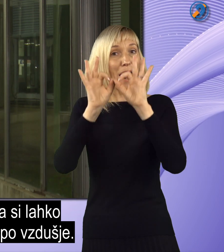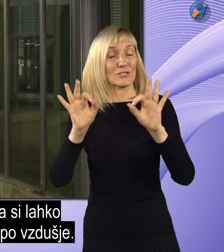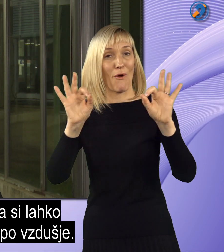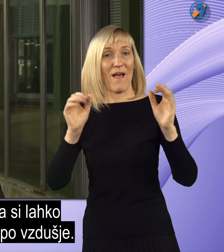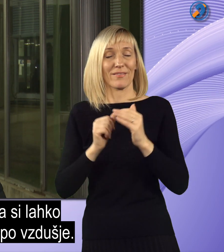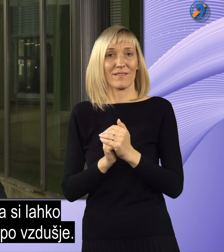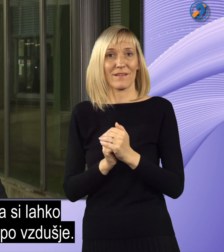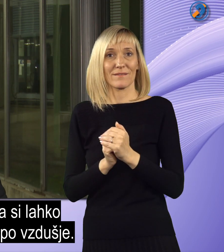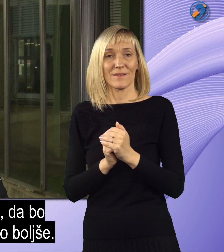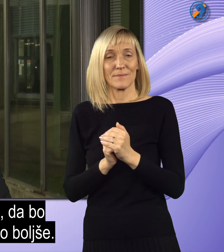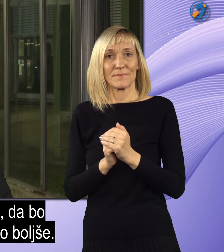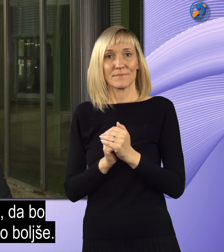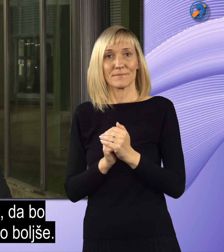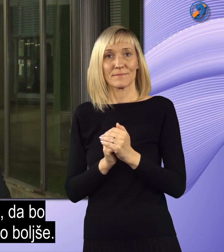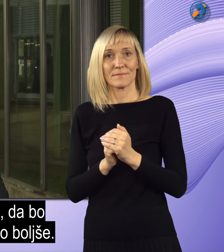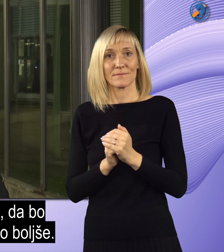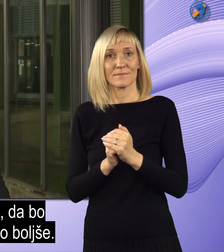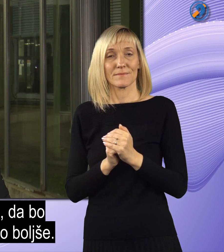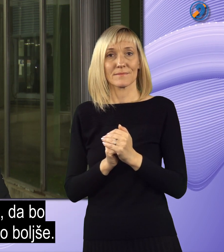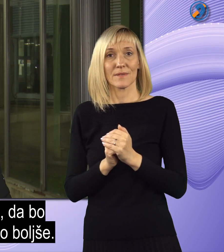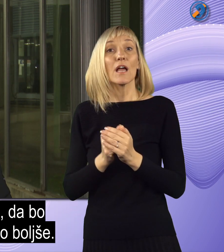in pač